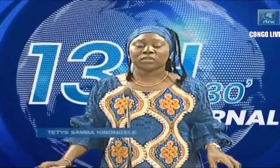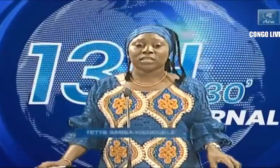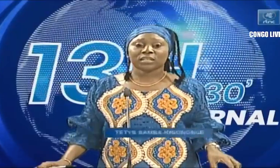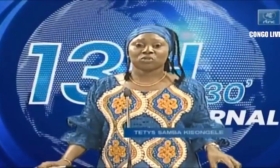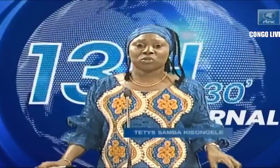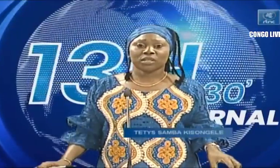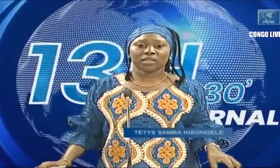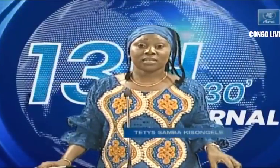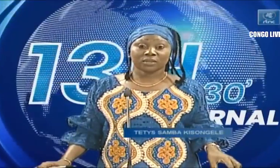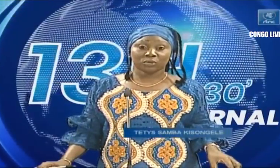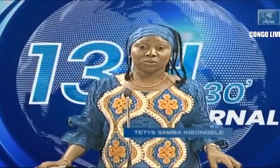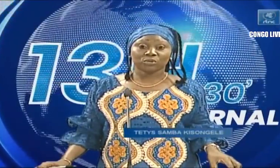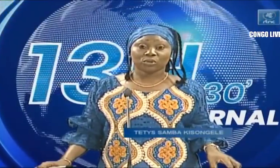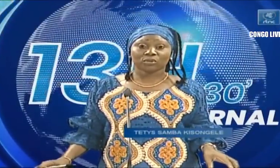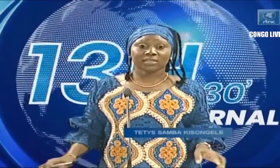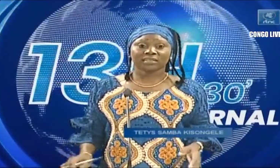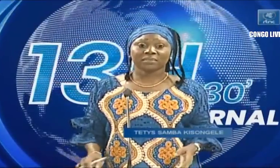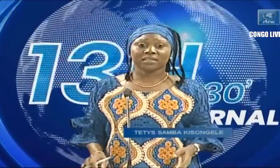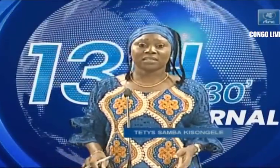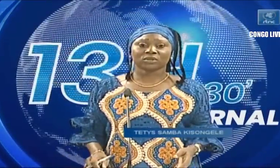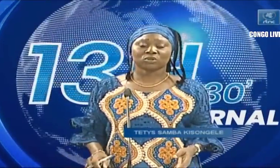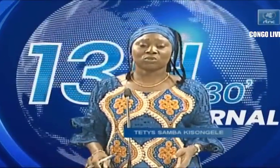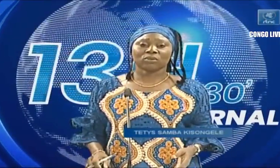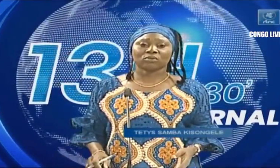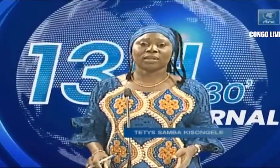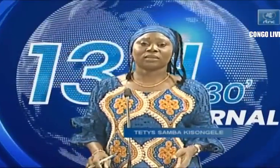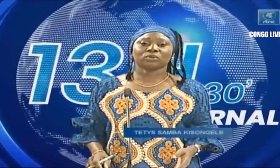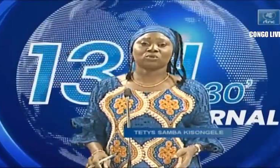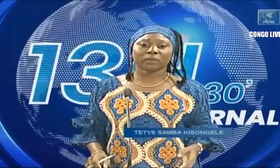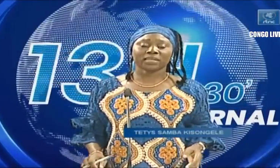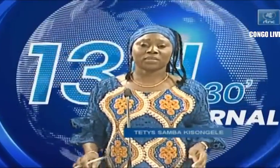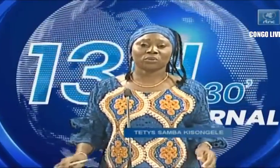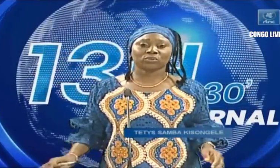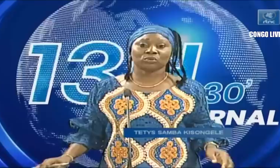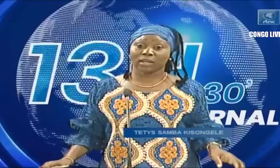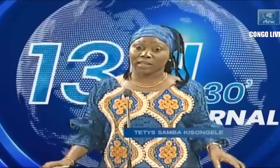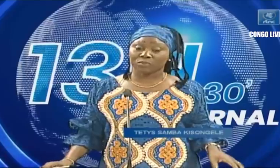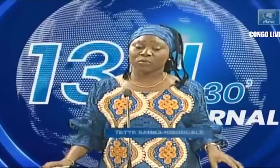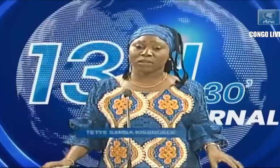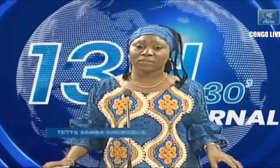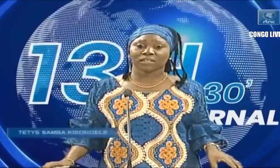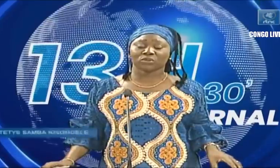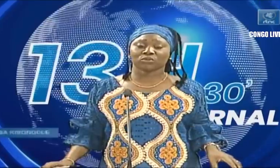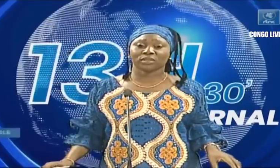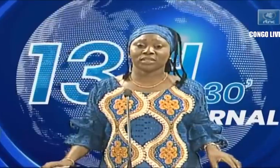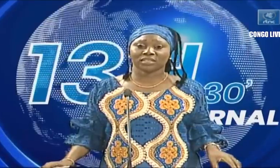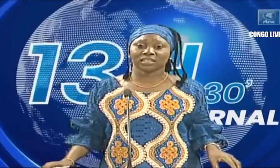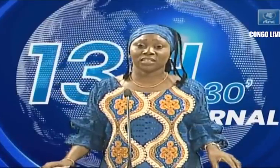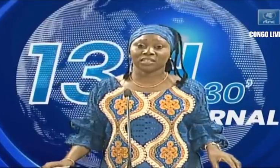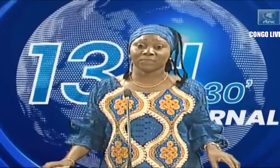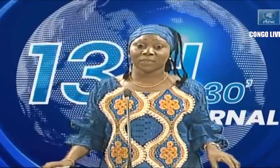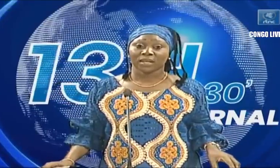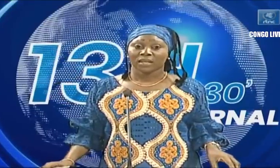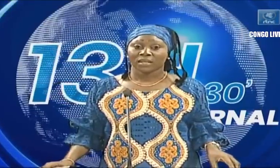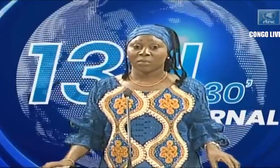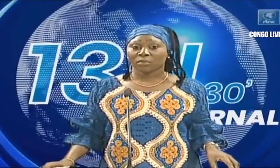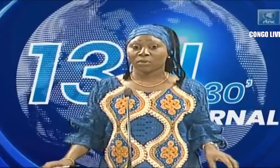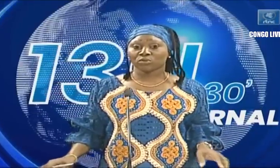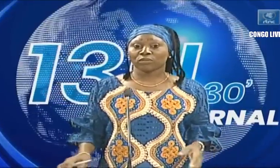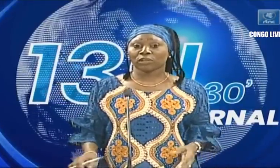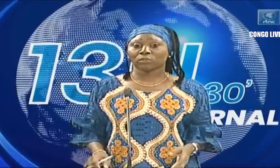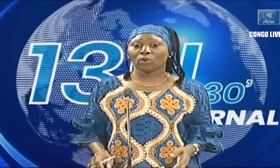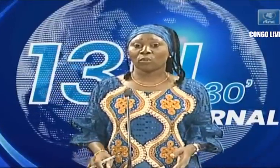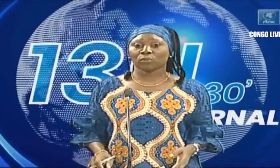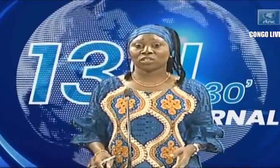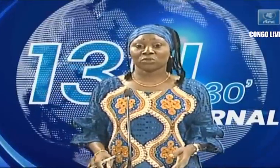Le vendredi 15 juillet s'est tenu le Conseil des ministres sous la houlette du président de la République, Félix-Antoine Tshisekedi. Les membres